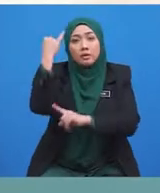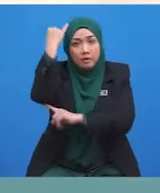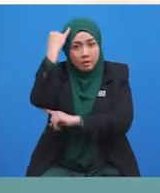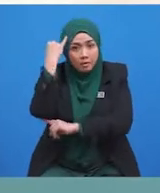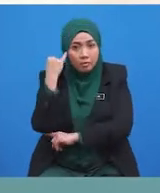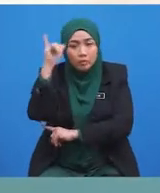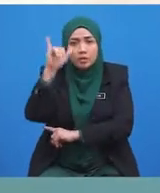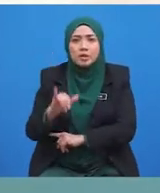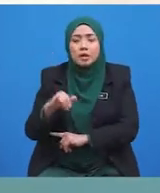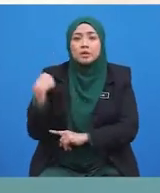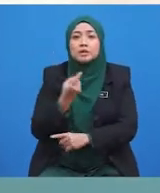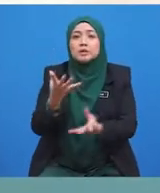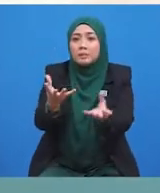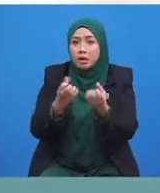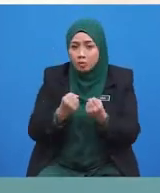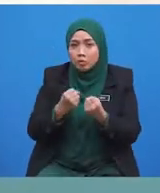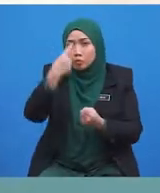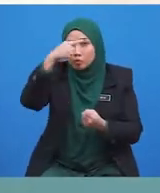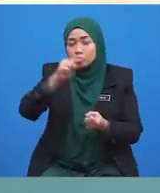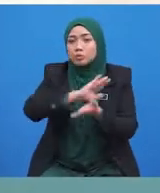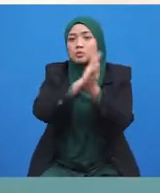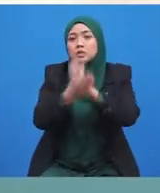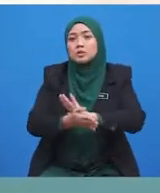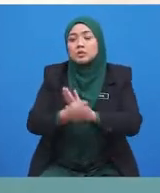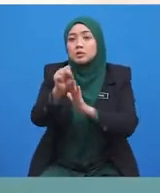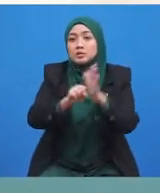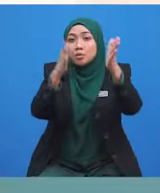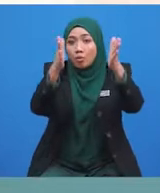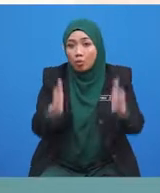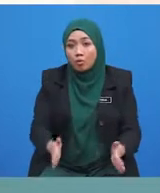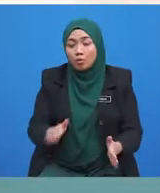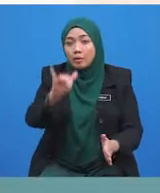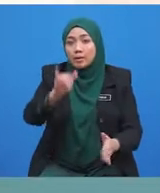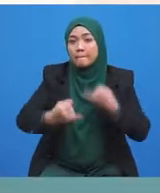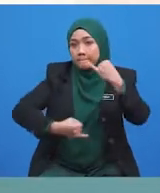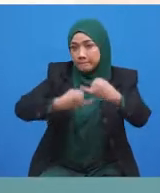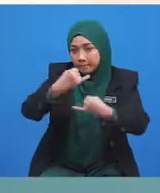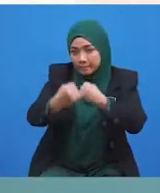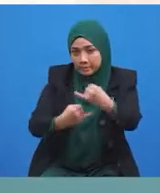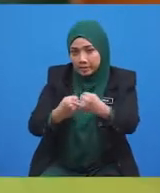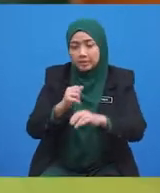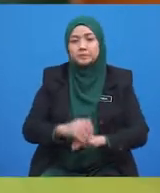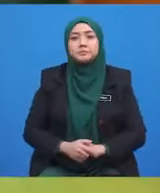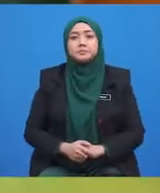yang diperlukan untuk menjadi seorang yang berjaya.